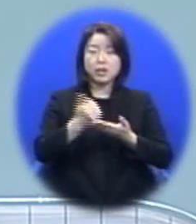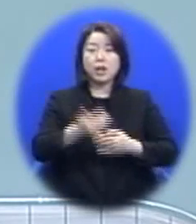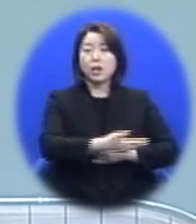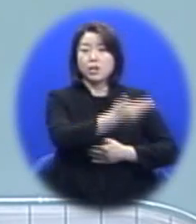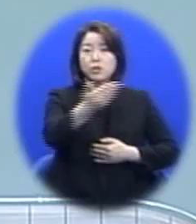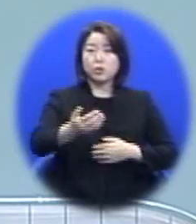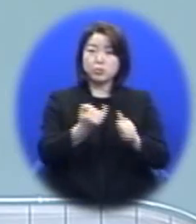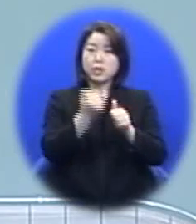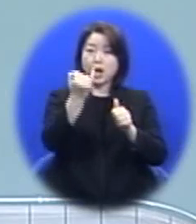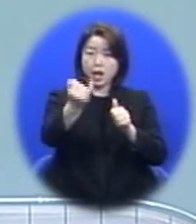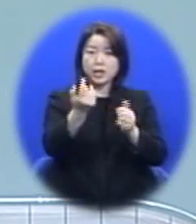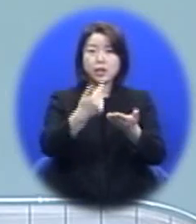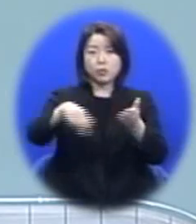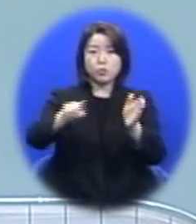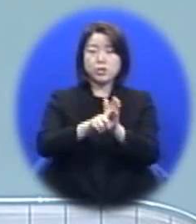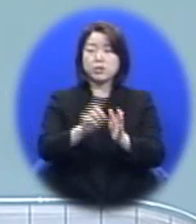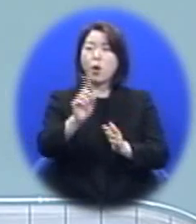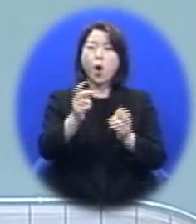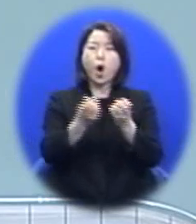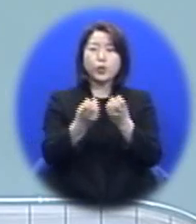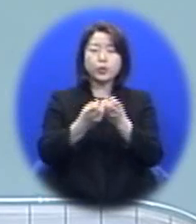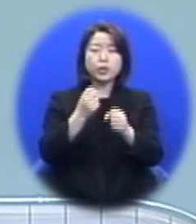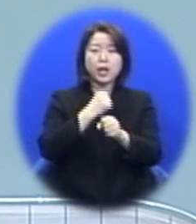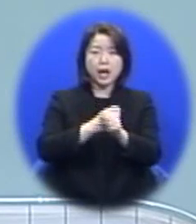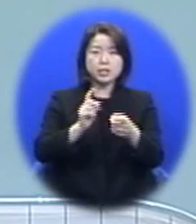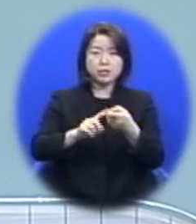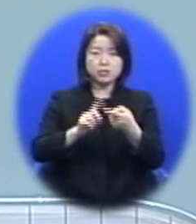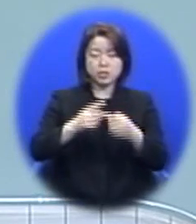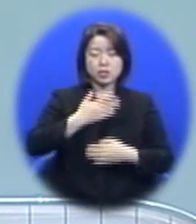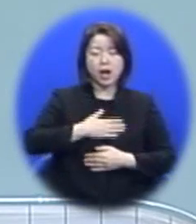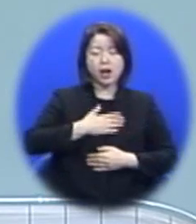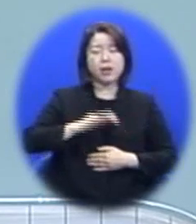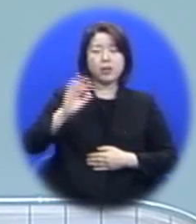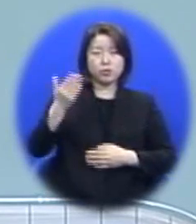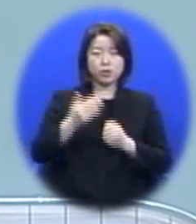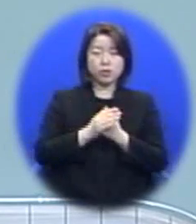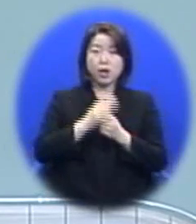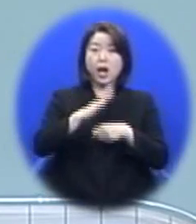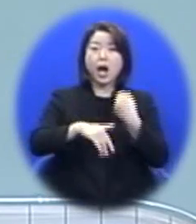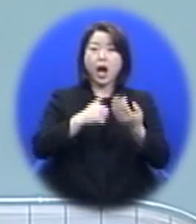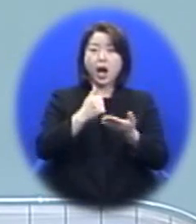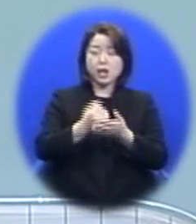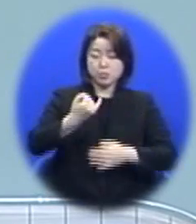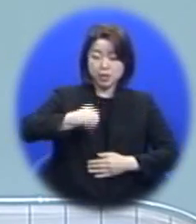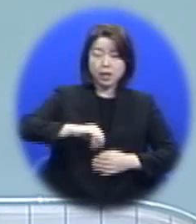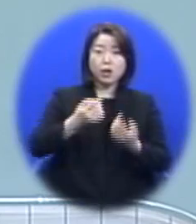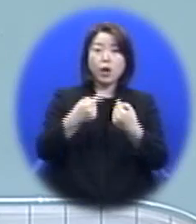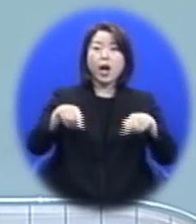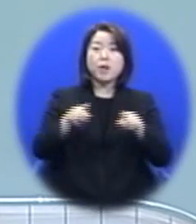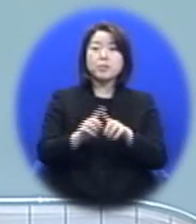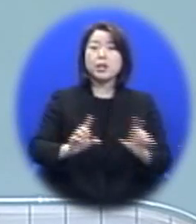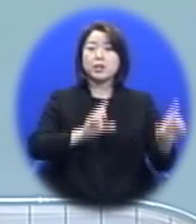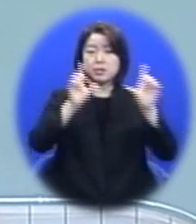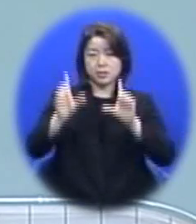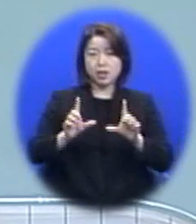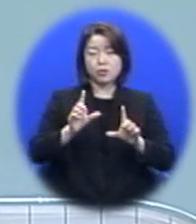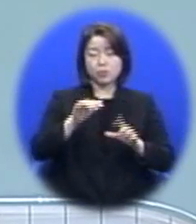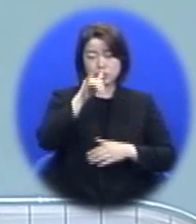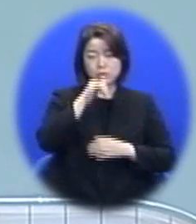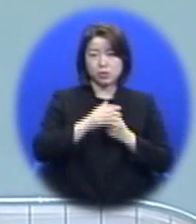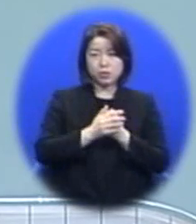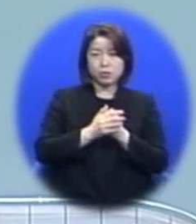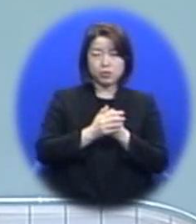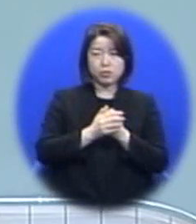여러분의 아내를 위해서 어떻게 하셨는지를 알아야 돼요. 하나님의 딸과 함께 사는 겁니다.